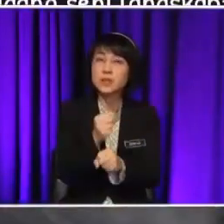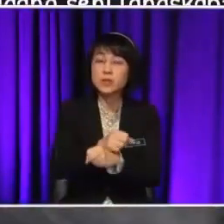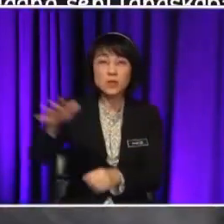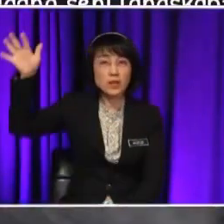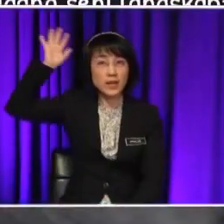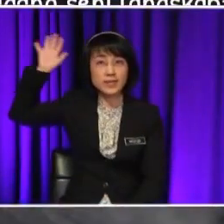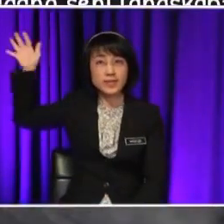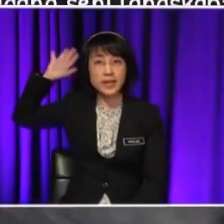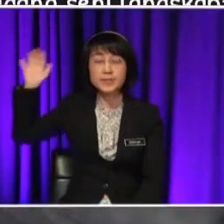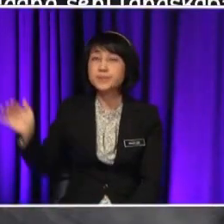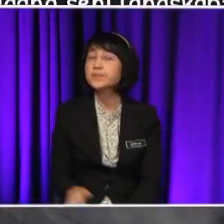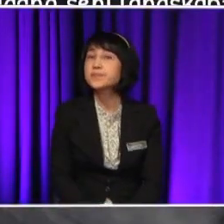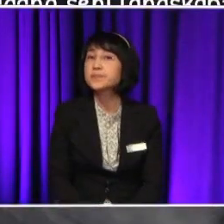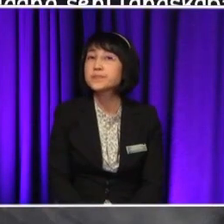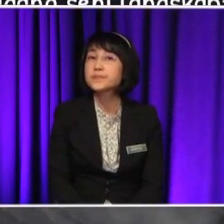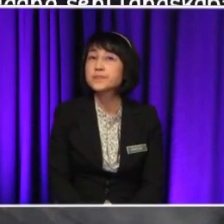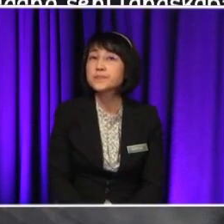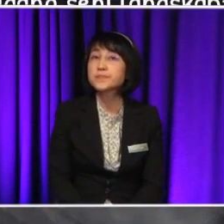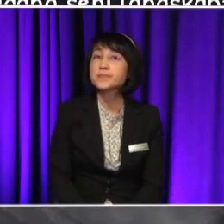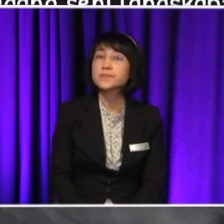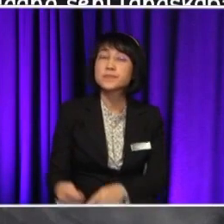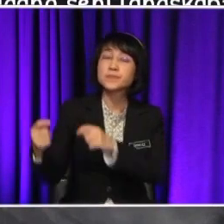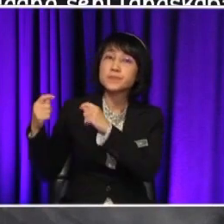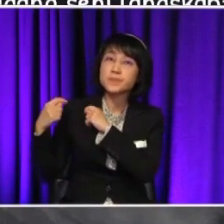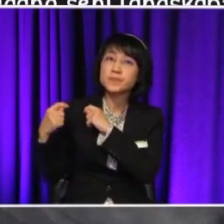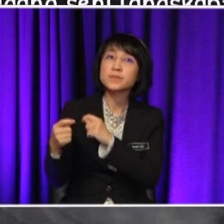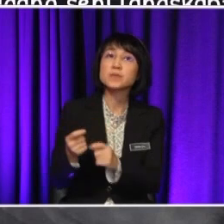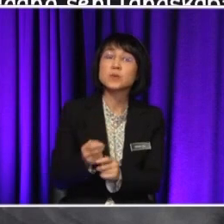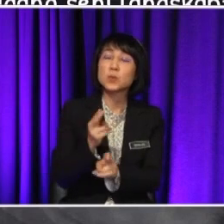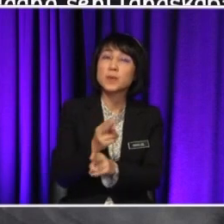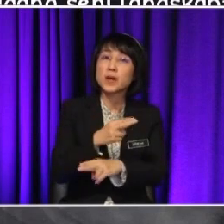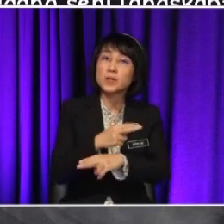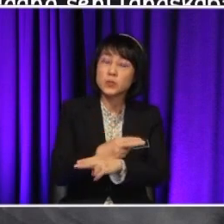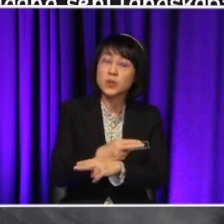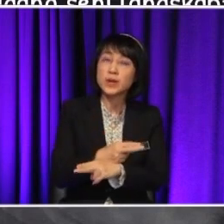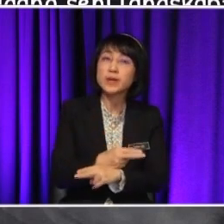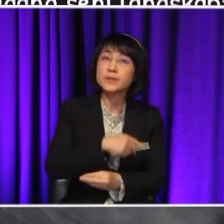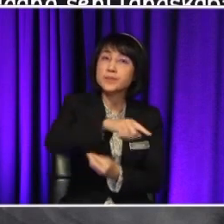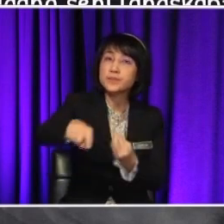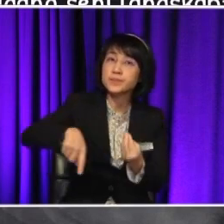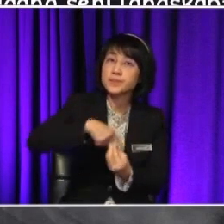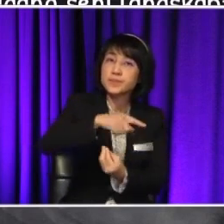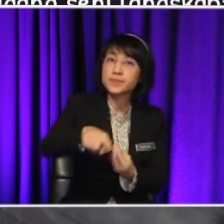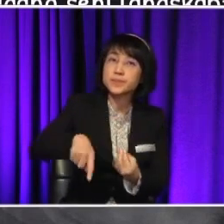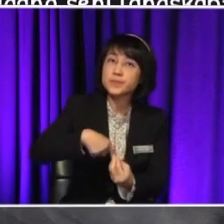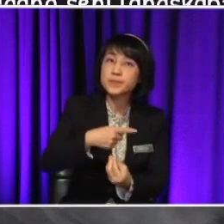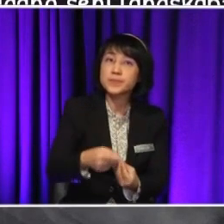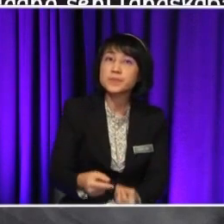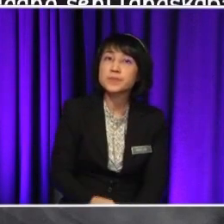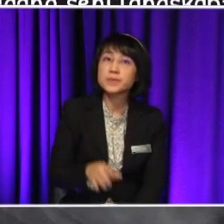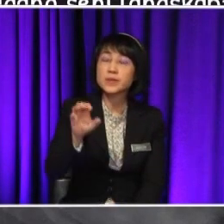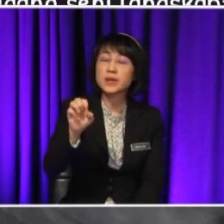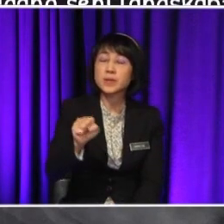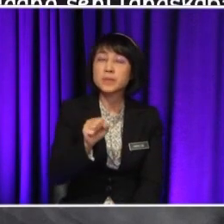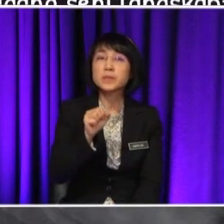latar belakang dia bertanggungjawab dalam mengubah suai persekitaran dengan mengambil kira unsur semula jadi dan buatan